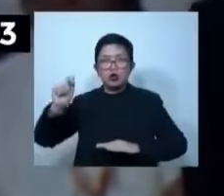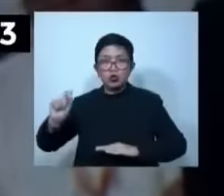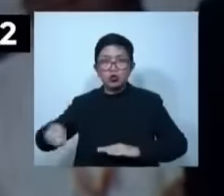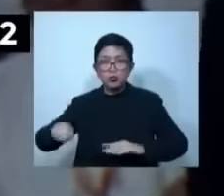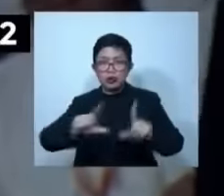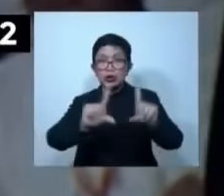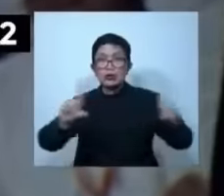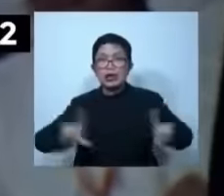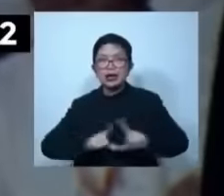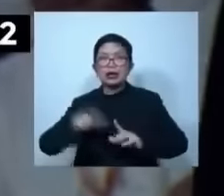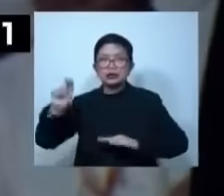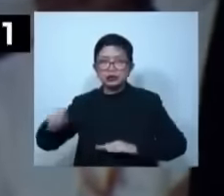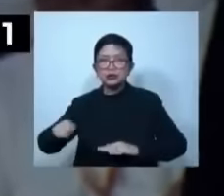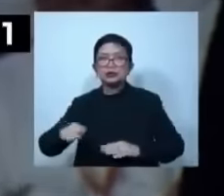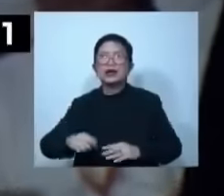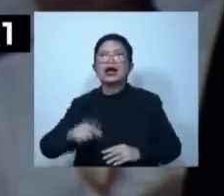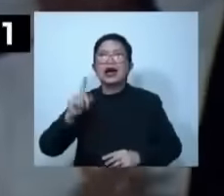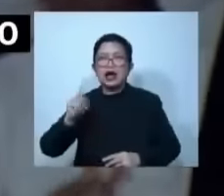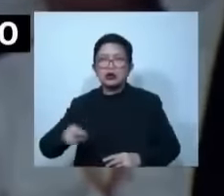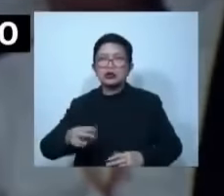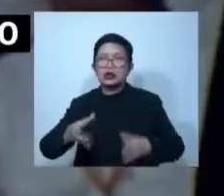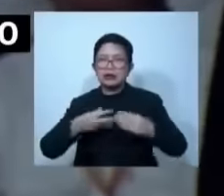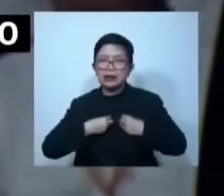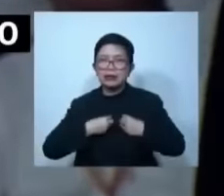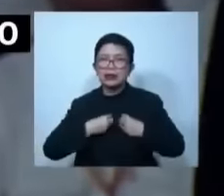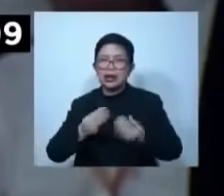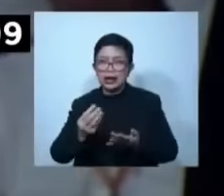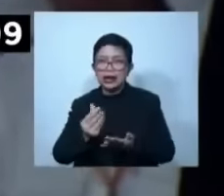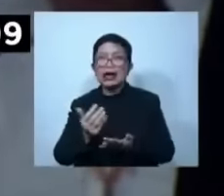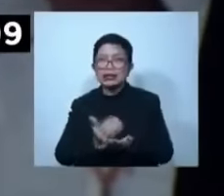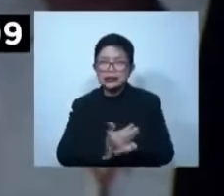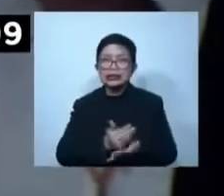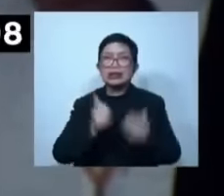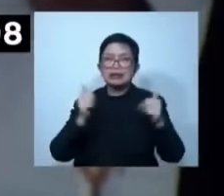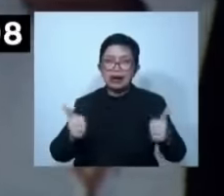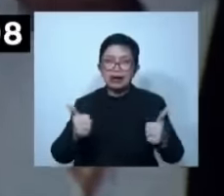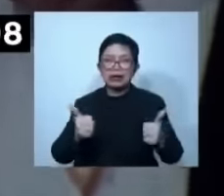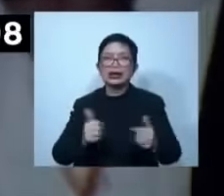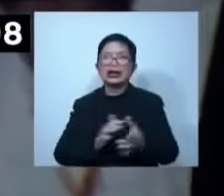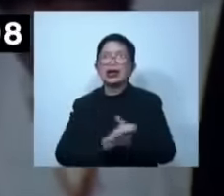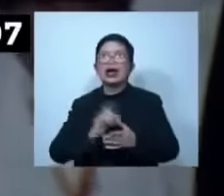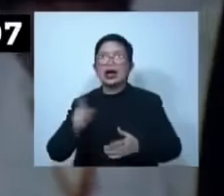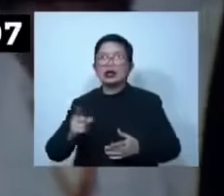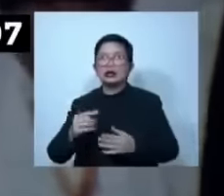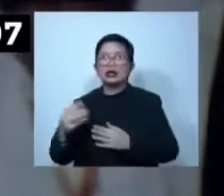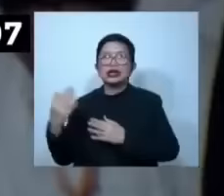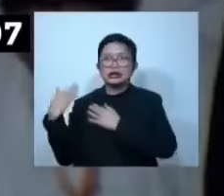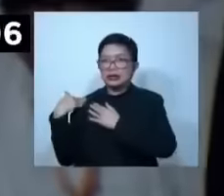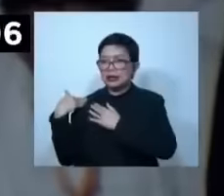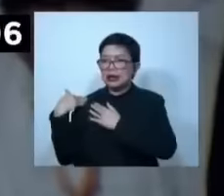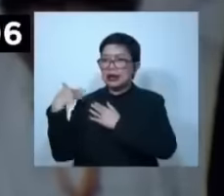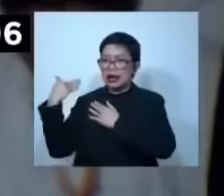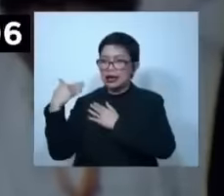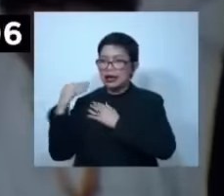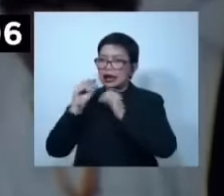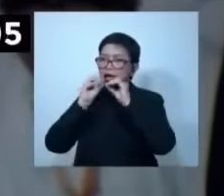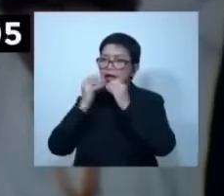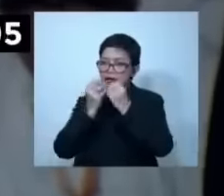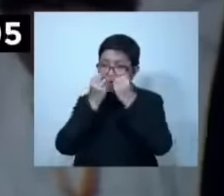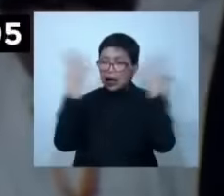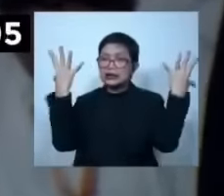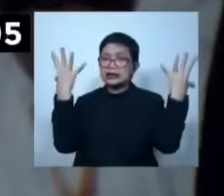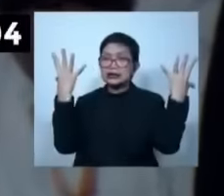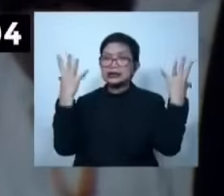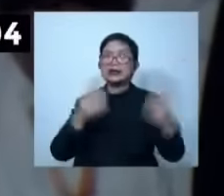tidak kalah penting adalah semua proses dilakukan secara transparan. Promosi transparan, kasus transparan, sehingga